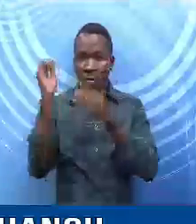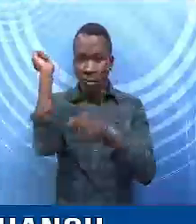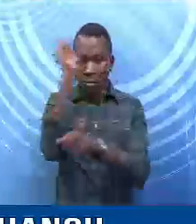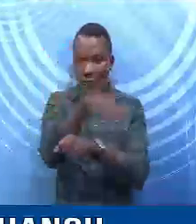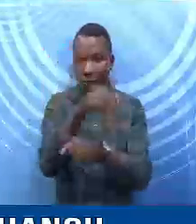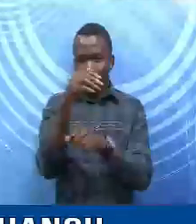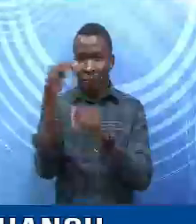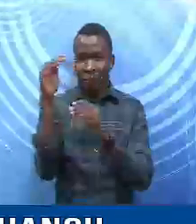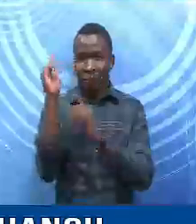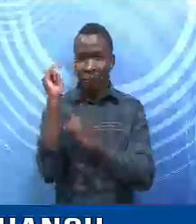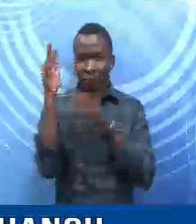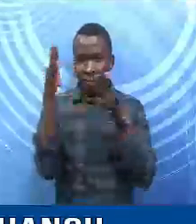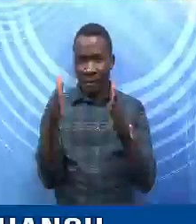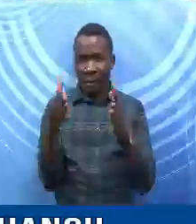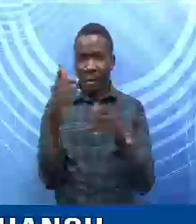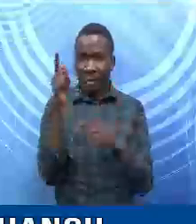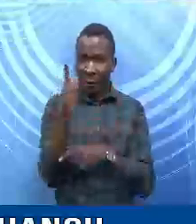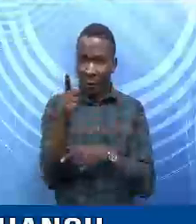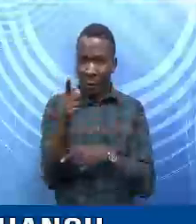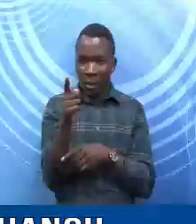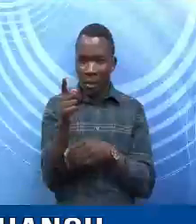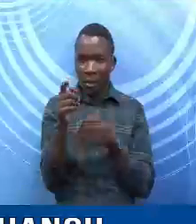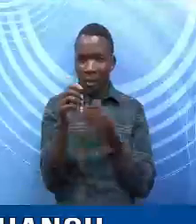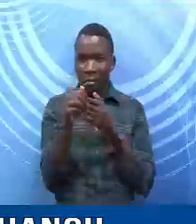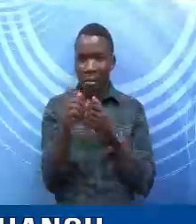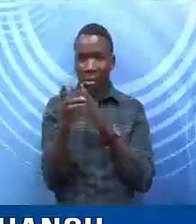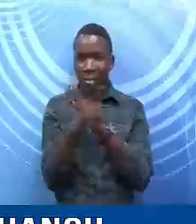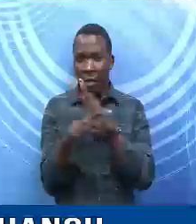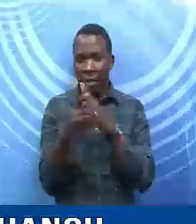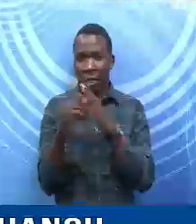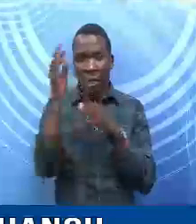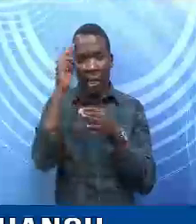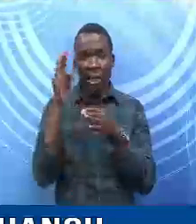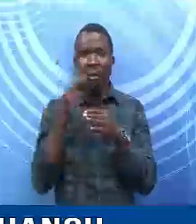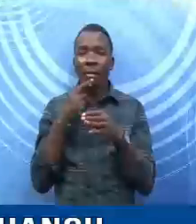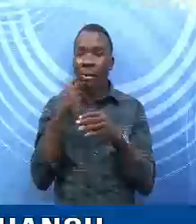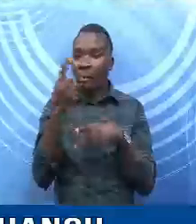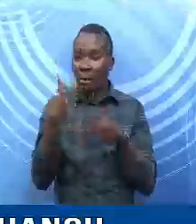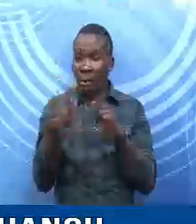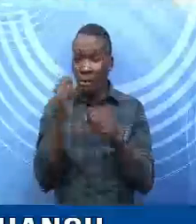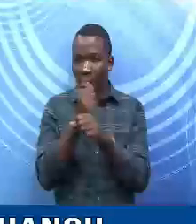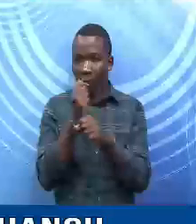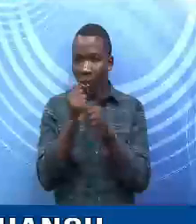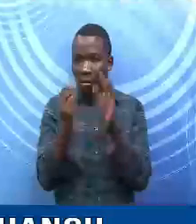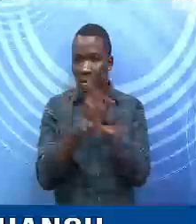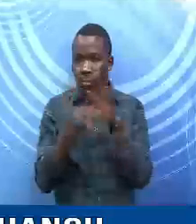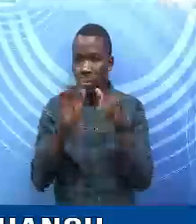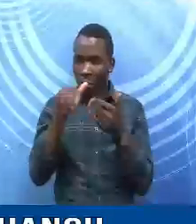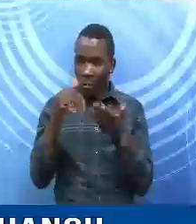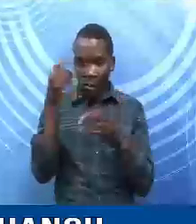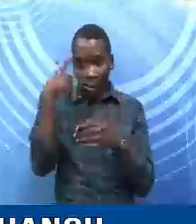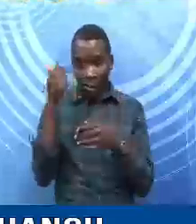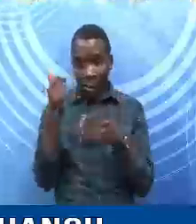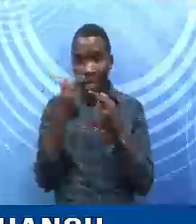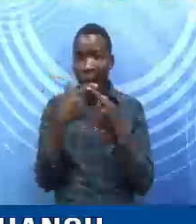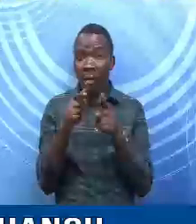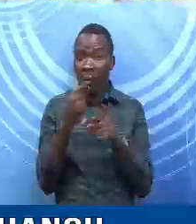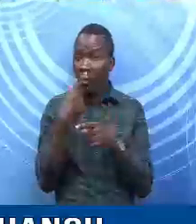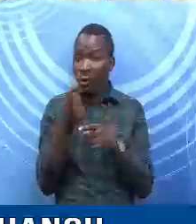z'akarere ka Ruhango guha icyuha abajura dore ko ngo abakora ubujura benshi muri aka gace bazwi nyamara bagashinja ubuyobozi ko iyo bafashwe bahita